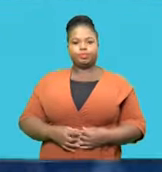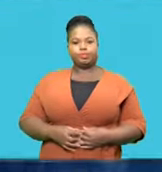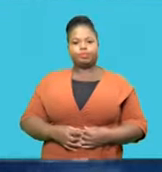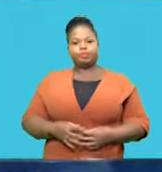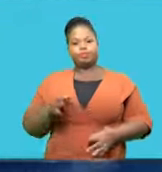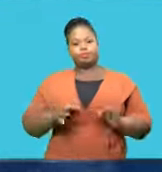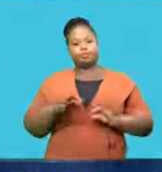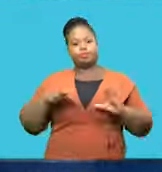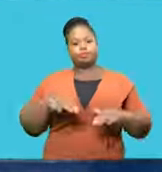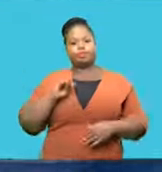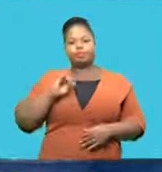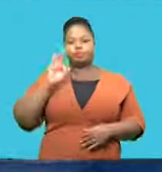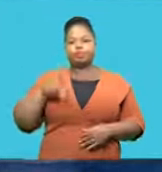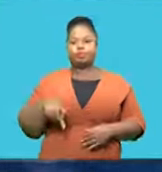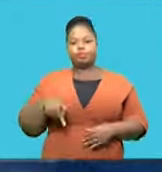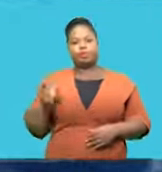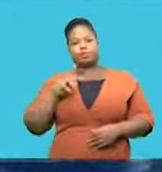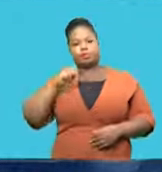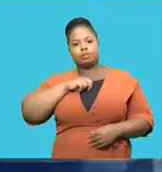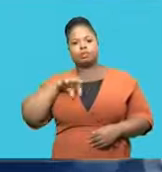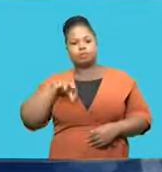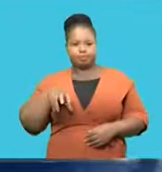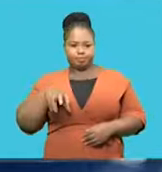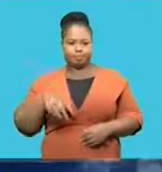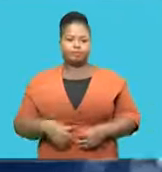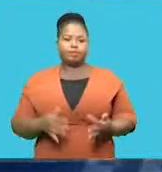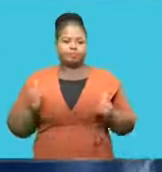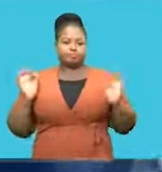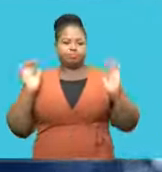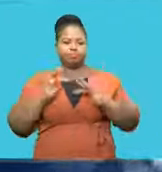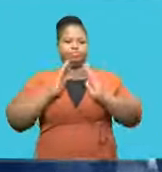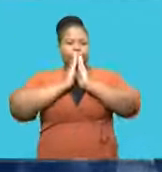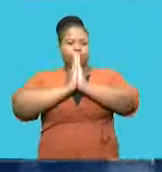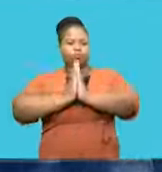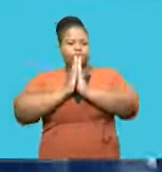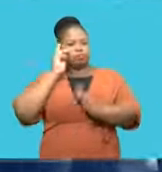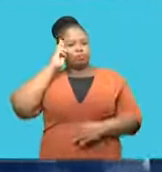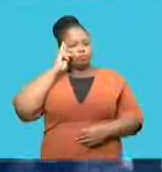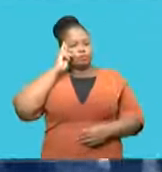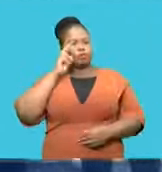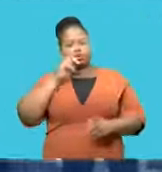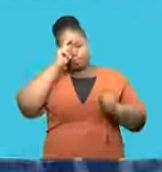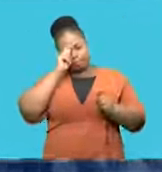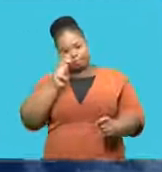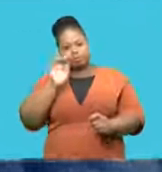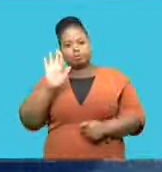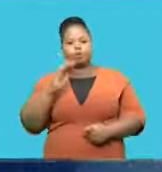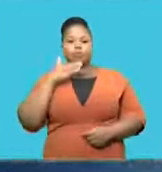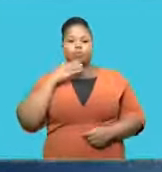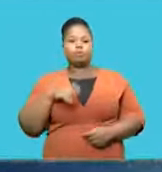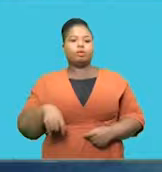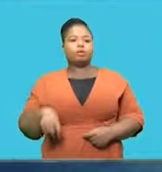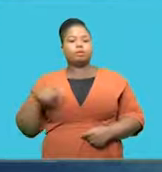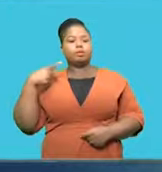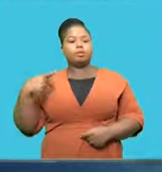Iqembu le-Inkatha Freedom Party esifundazweni saseGoli lisingathe inkonzo yesikhumbuzo yokuhlonipha umntwana owaphindangeni uPrince